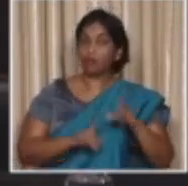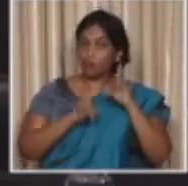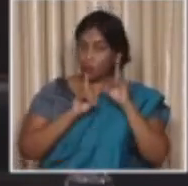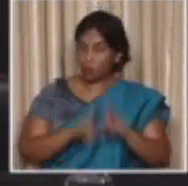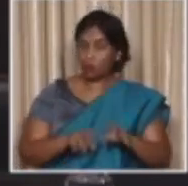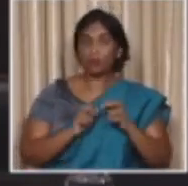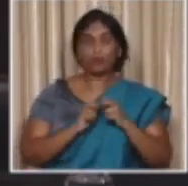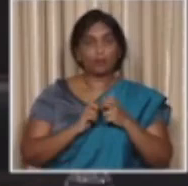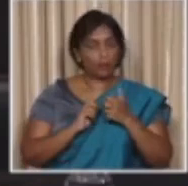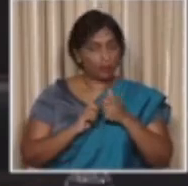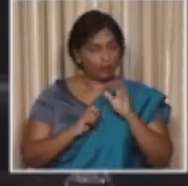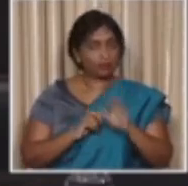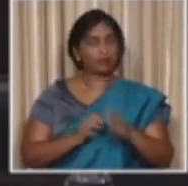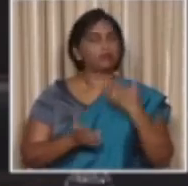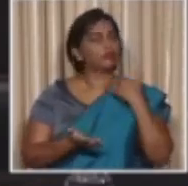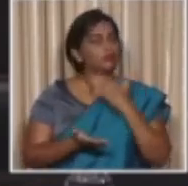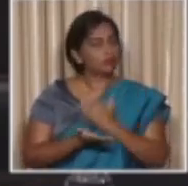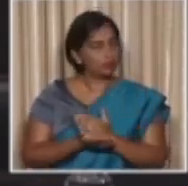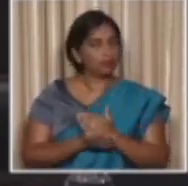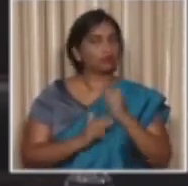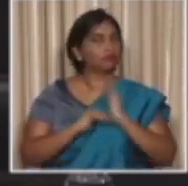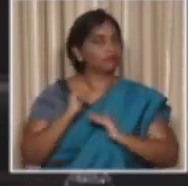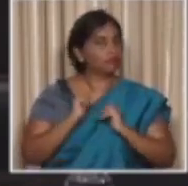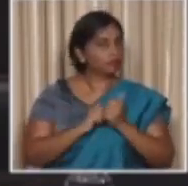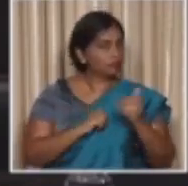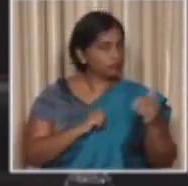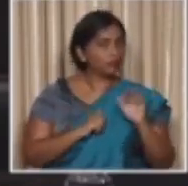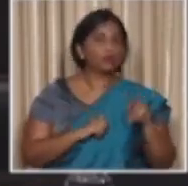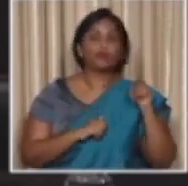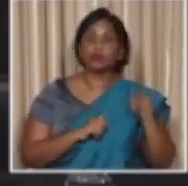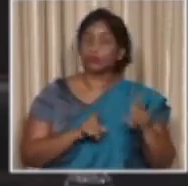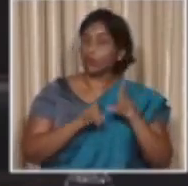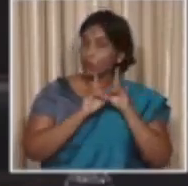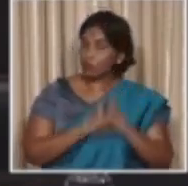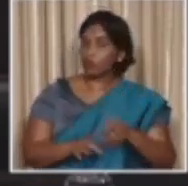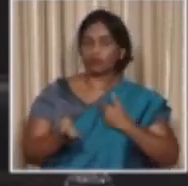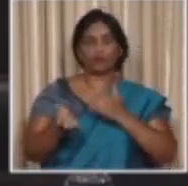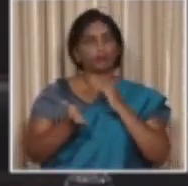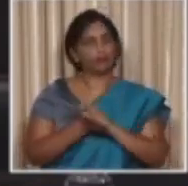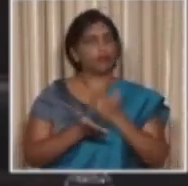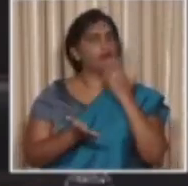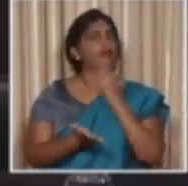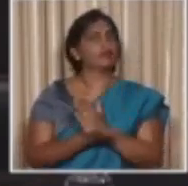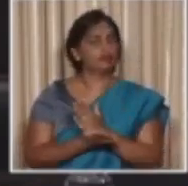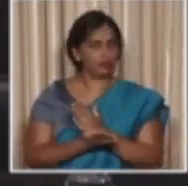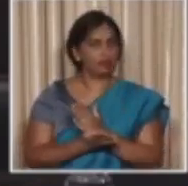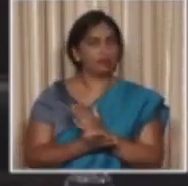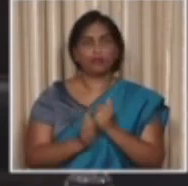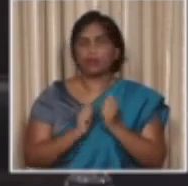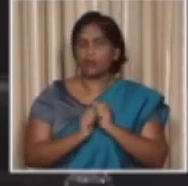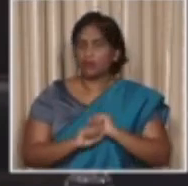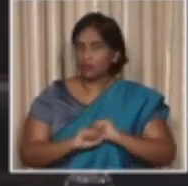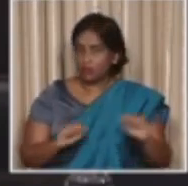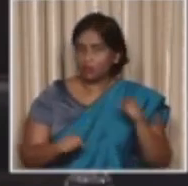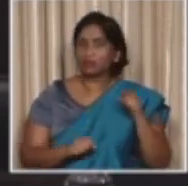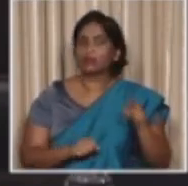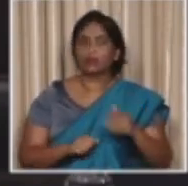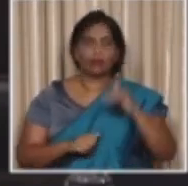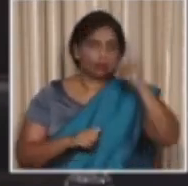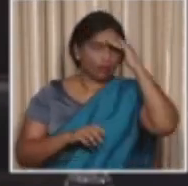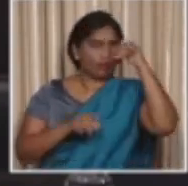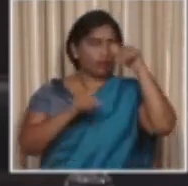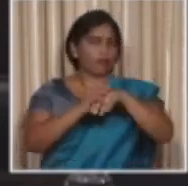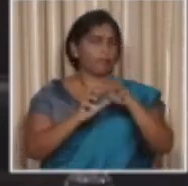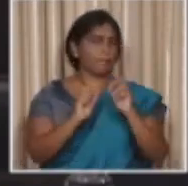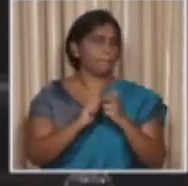සිද්ධ වෙනවා නම් ඒක වළක්වලා ප්‍රිය ක්‍රියාමාර්ග අරගෙන ඒකට අදාළ මැදිහත් වීම කළා නවත්තන්න ඒක නොකරනවා නම් එතන නායකත්ව